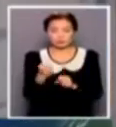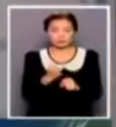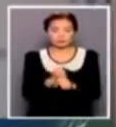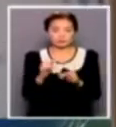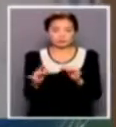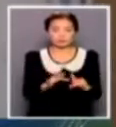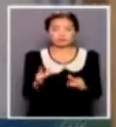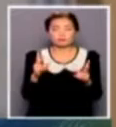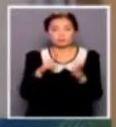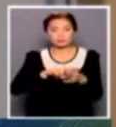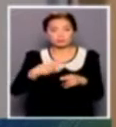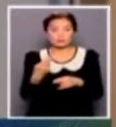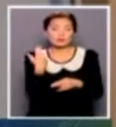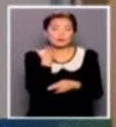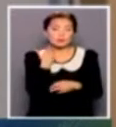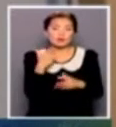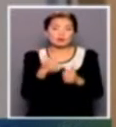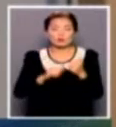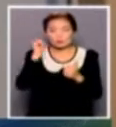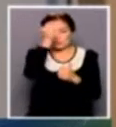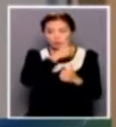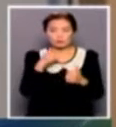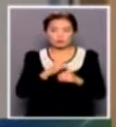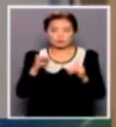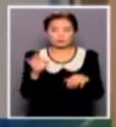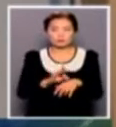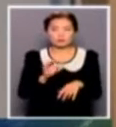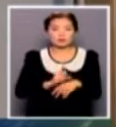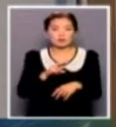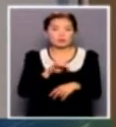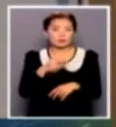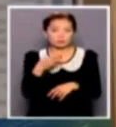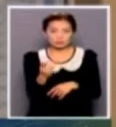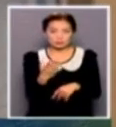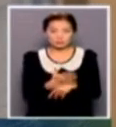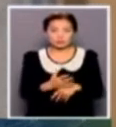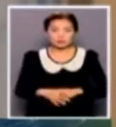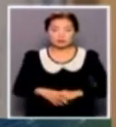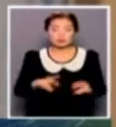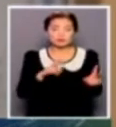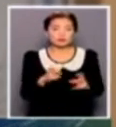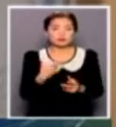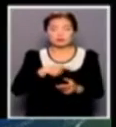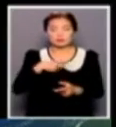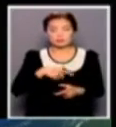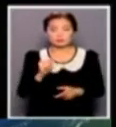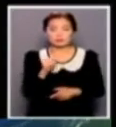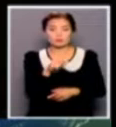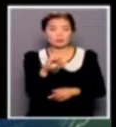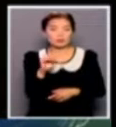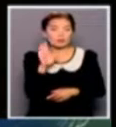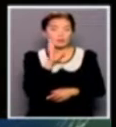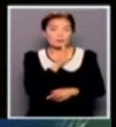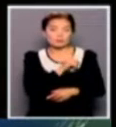материалов дел для взыскания алиментов. С каждым годом растет число злостных неплательщиков. Назвавшая себя Жазирой, мама